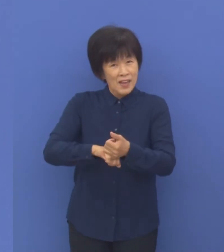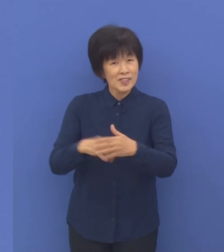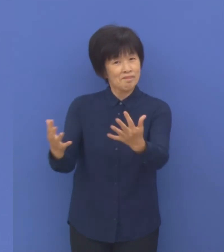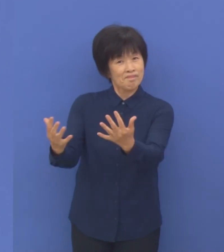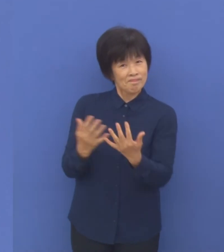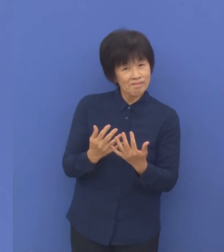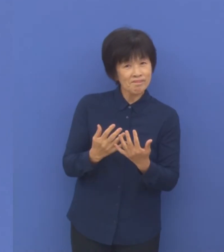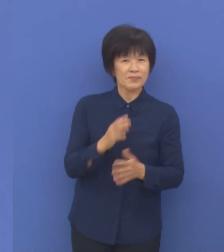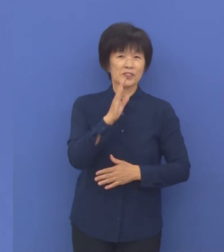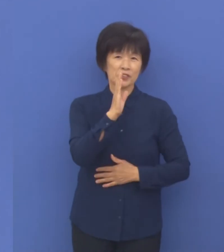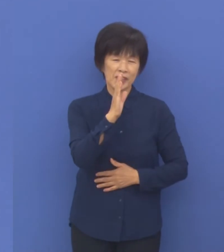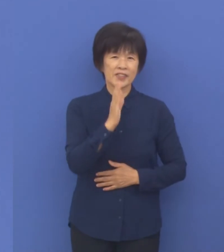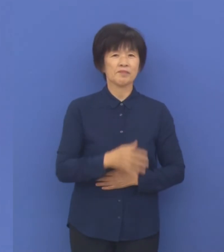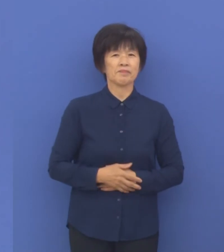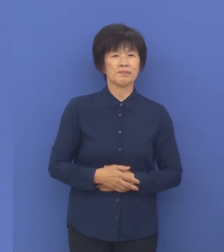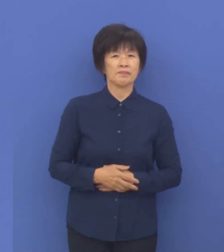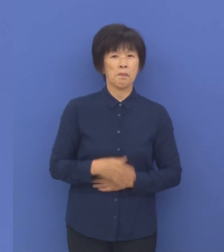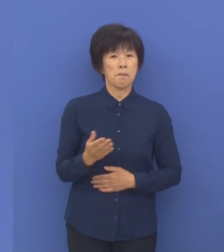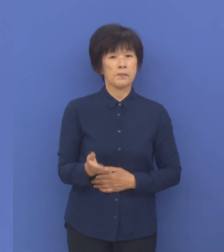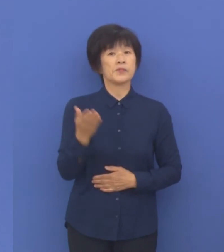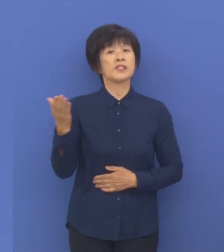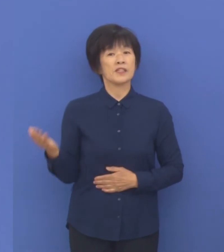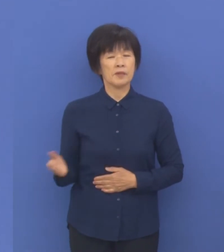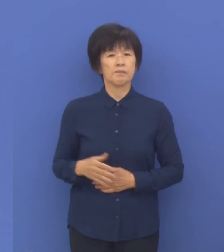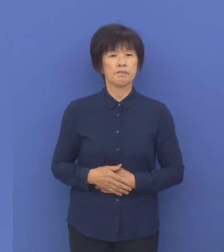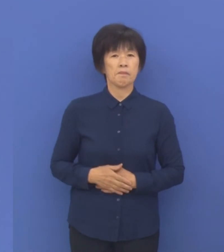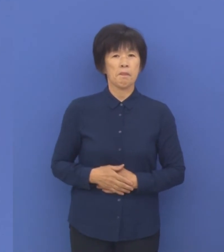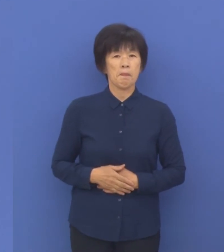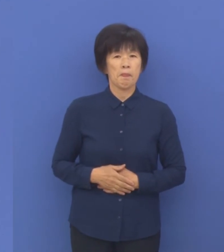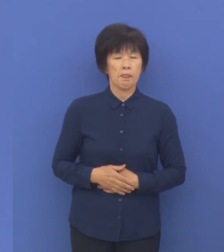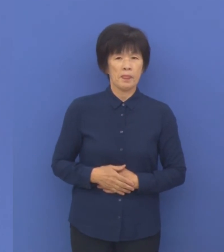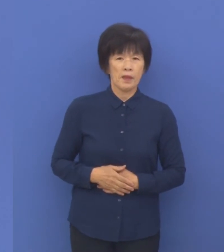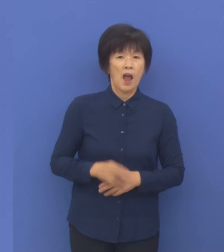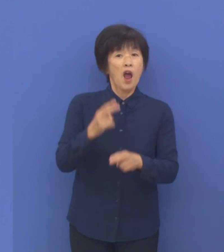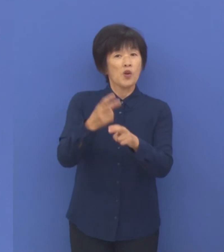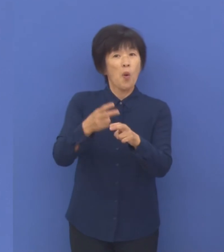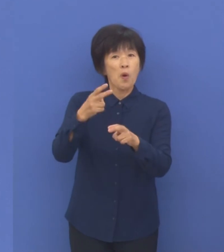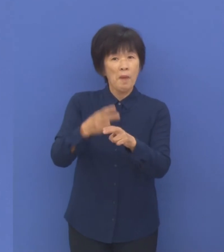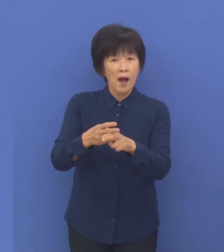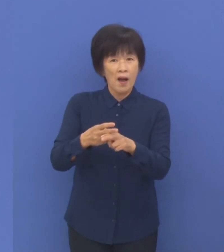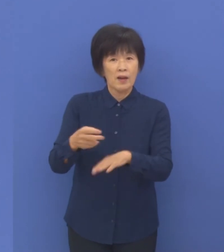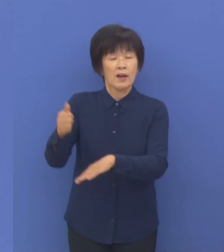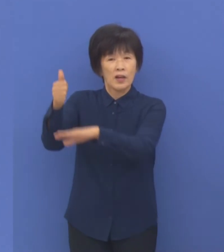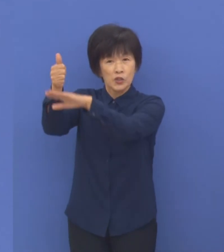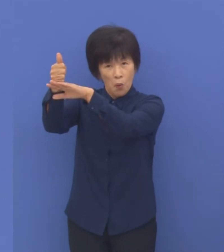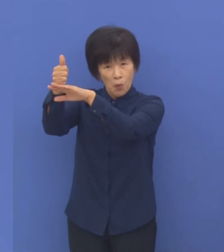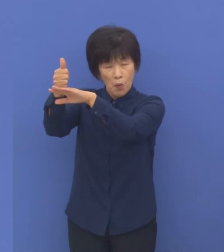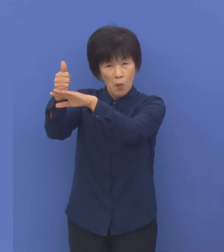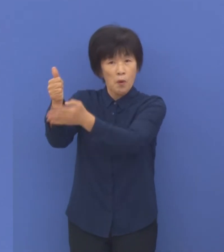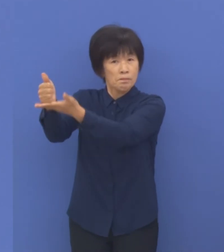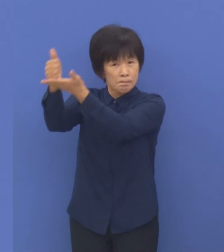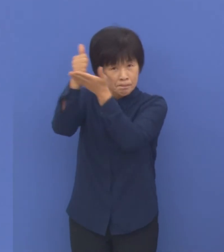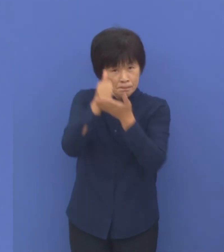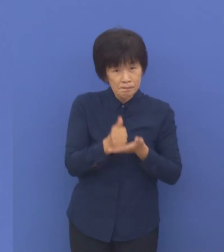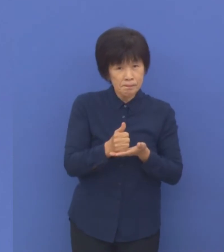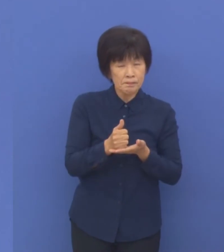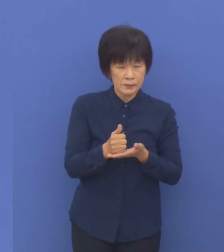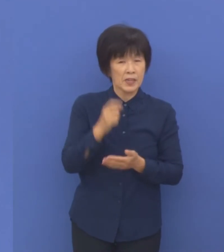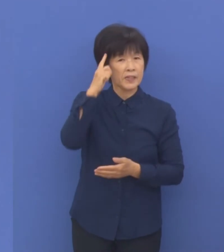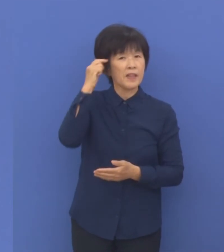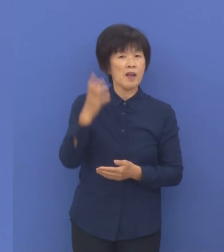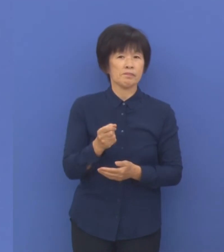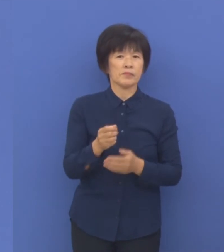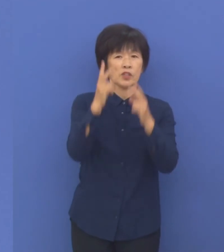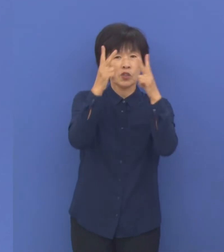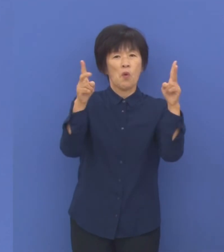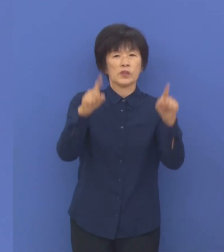ください次にローマ教皇来日来崎記念シンポジウムの開催につい